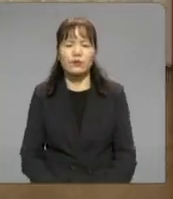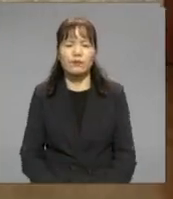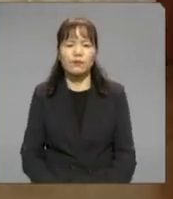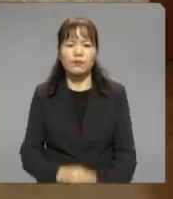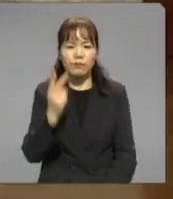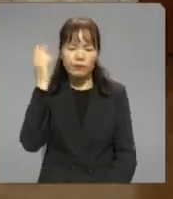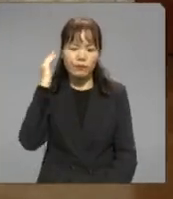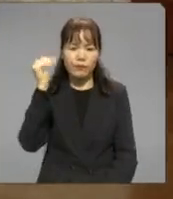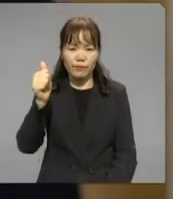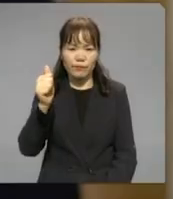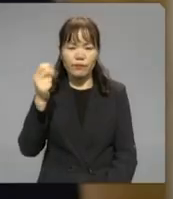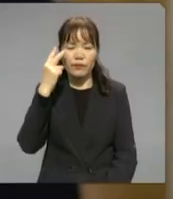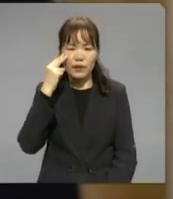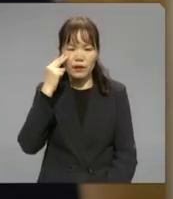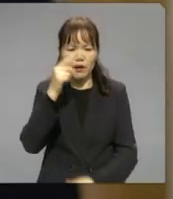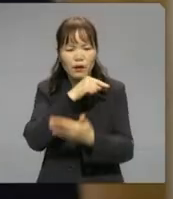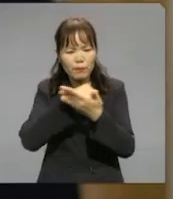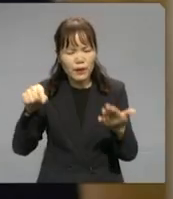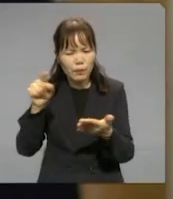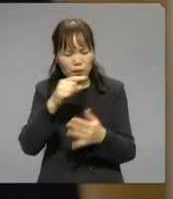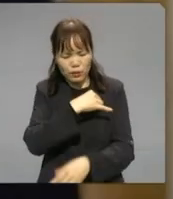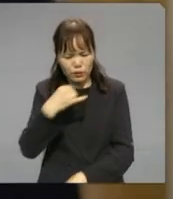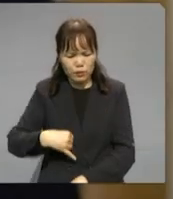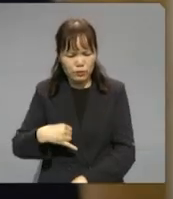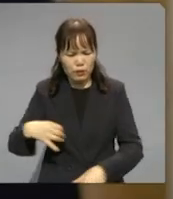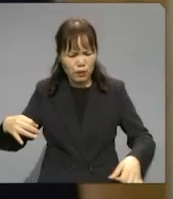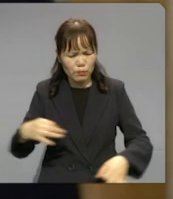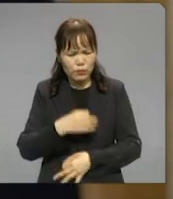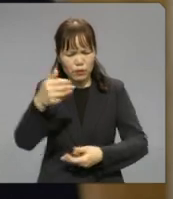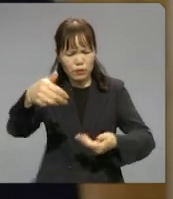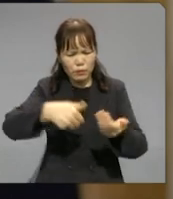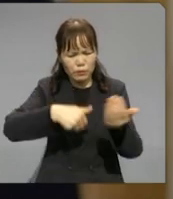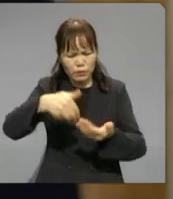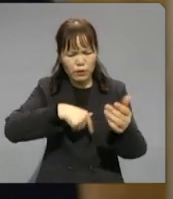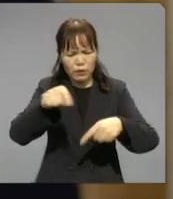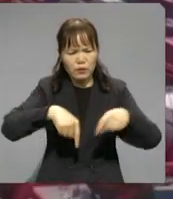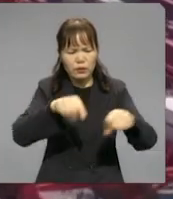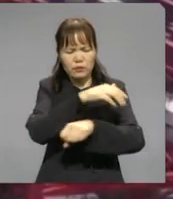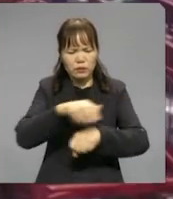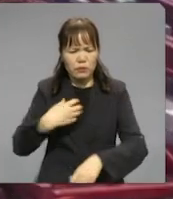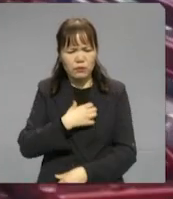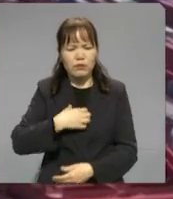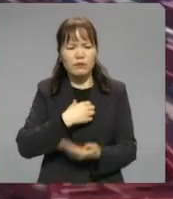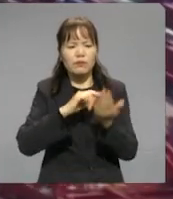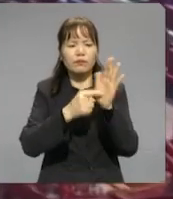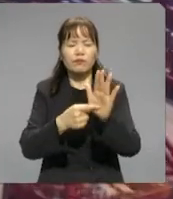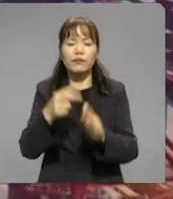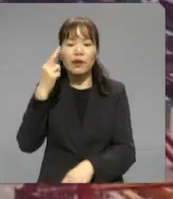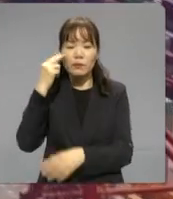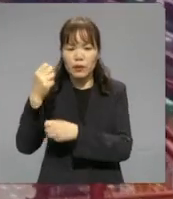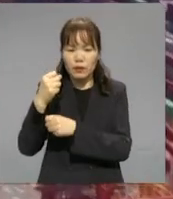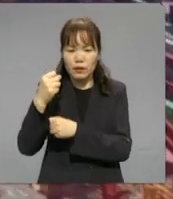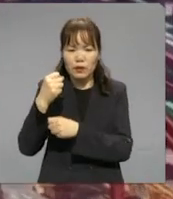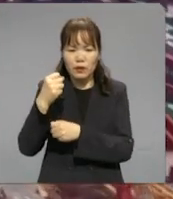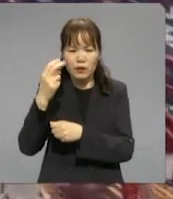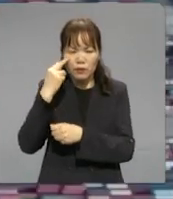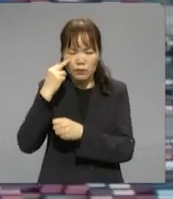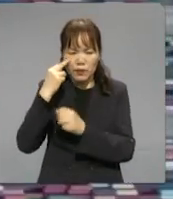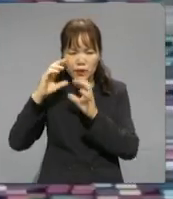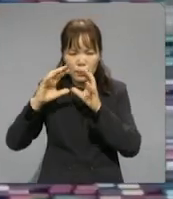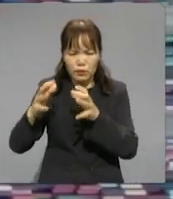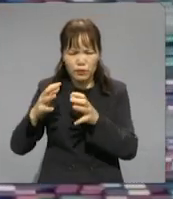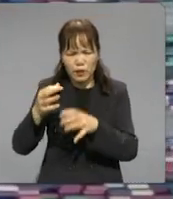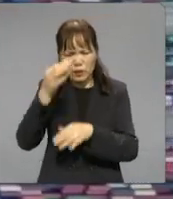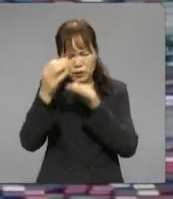바이든 대통령은 미국에 피해가 되는 중국의 불공정 무역 정책에 우려를 표명했습니다 미국의 첨단 기술이 미국이